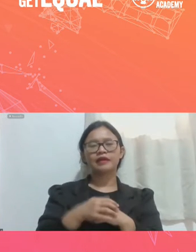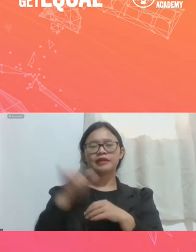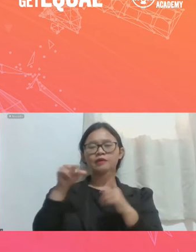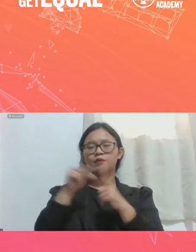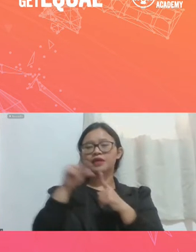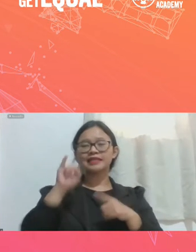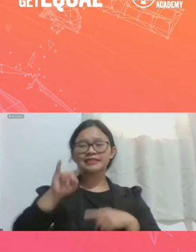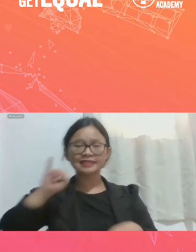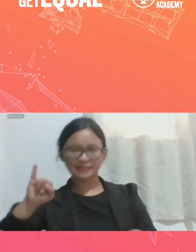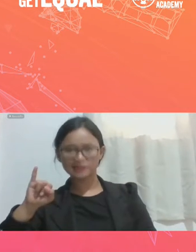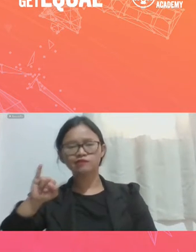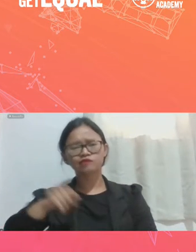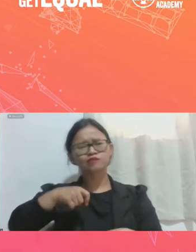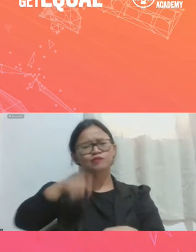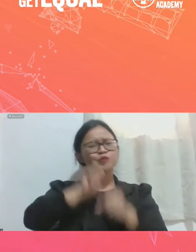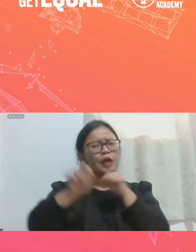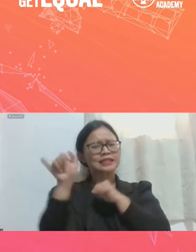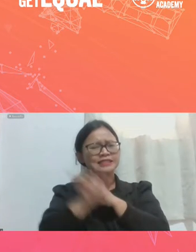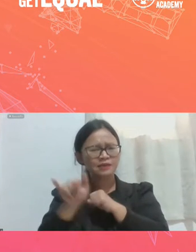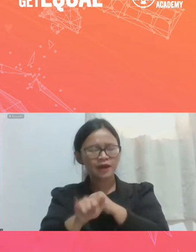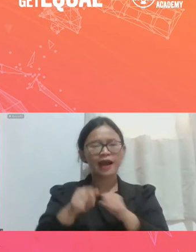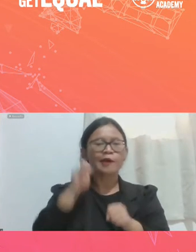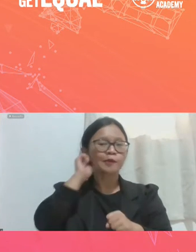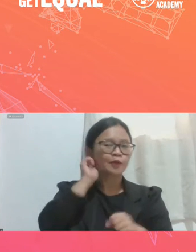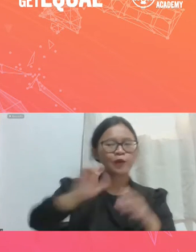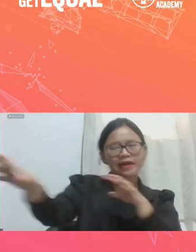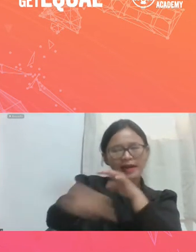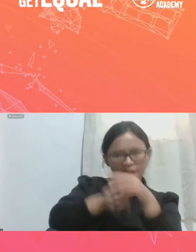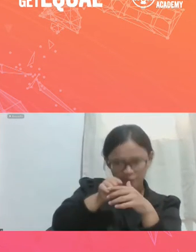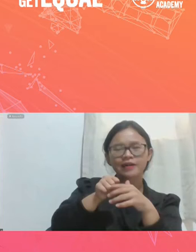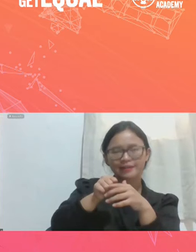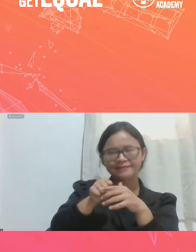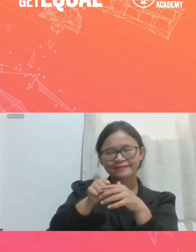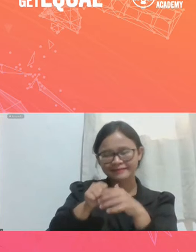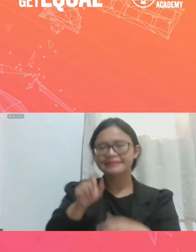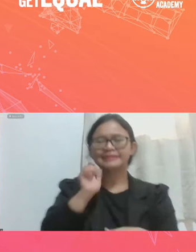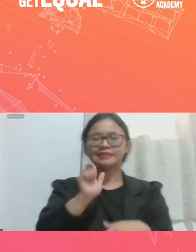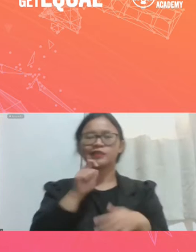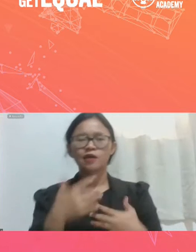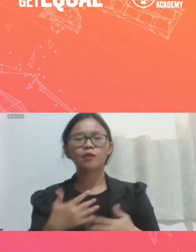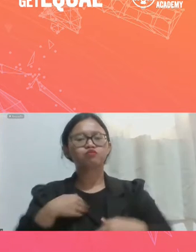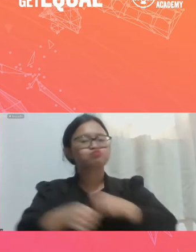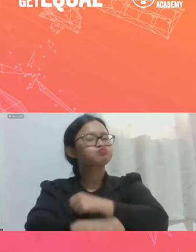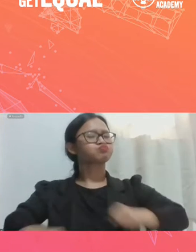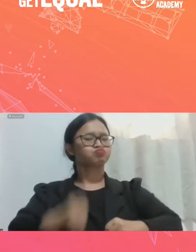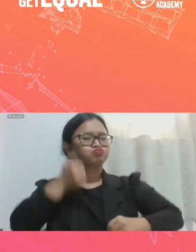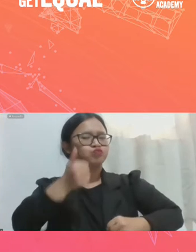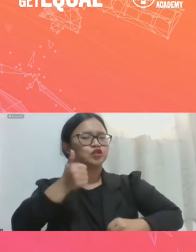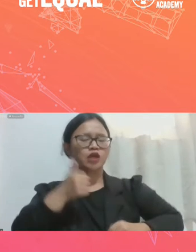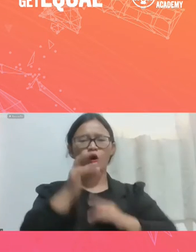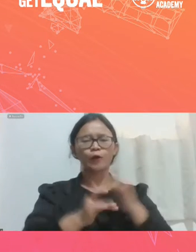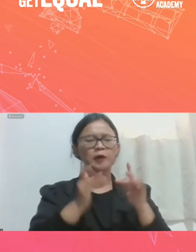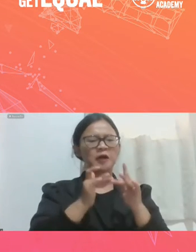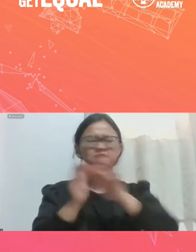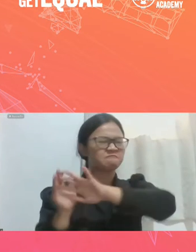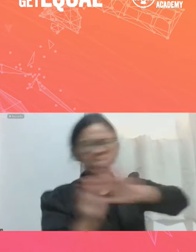kembali menyelenggarakan Girls Takeover dengan tema Freedom Online, Kebebasan Berekspresi dan Terbebas dari Kekerasan Online.